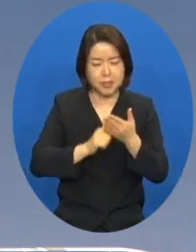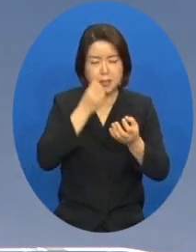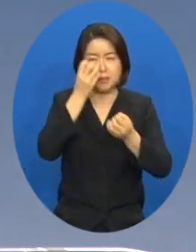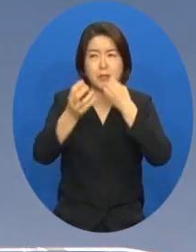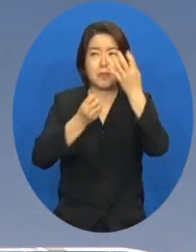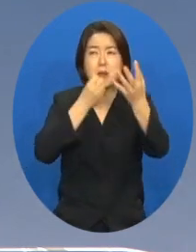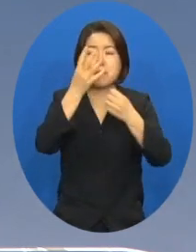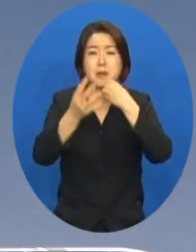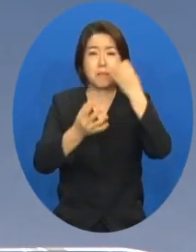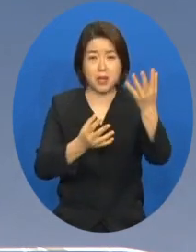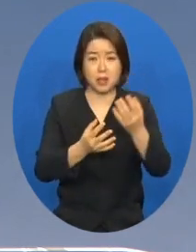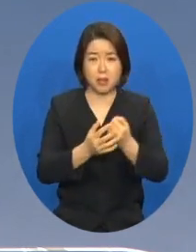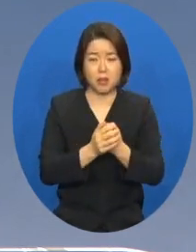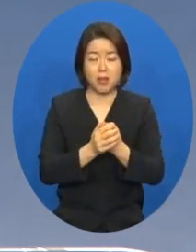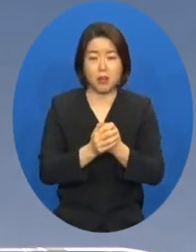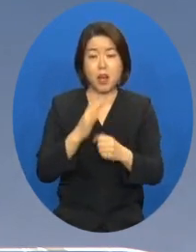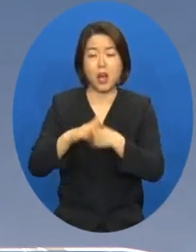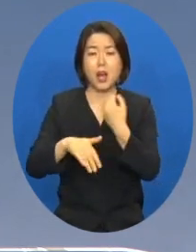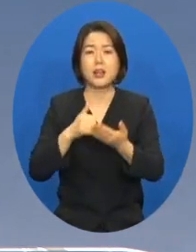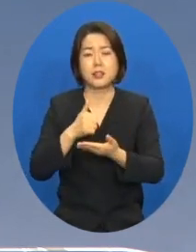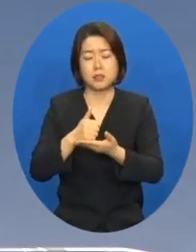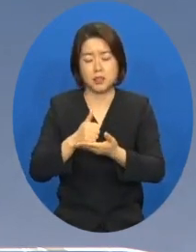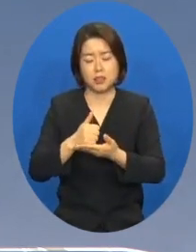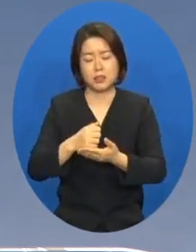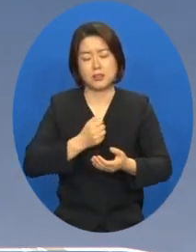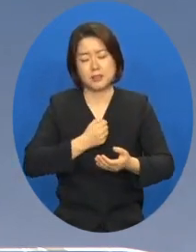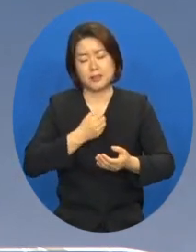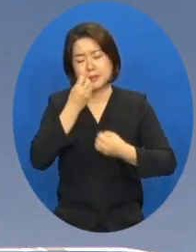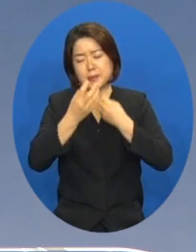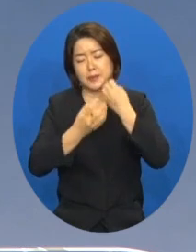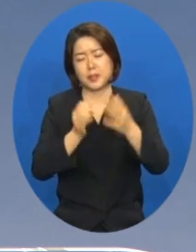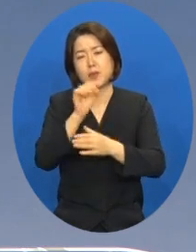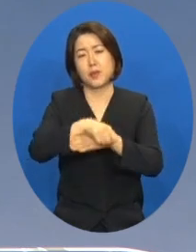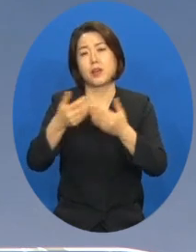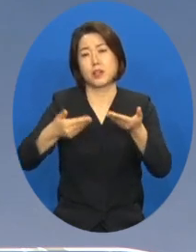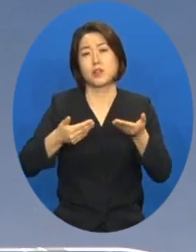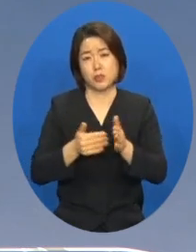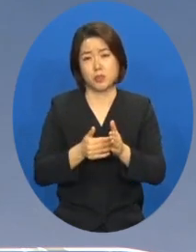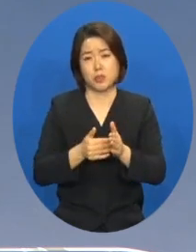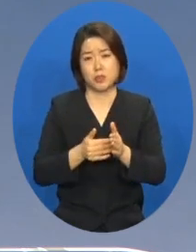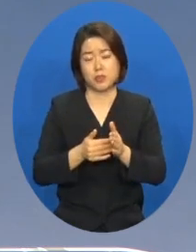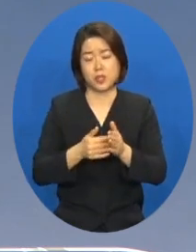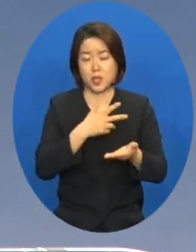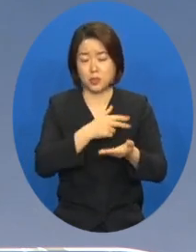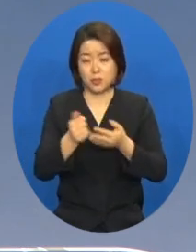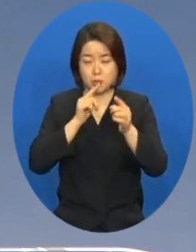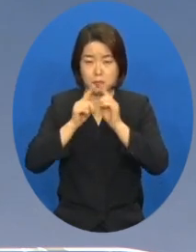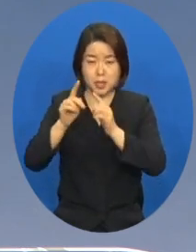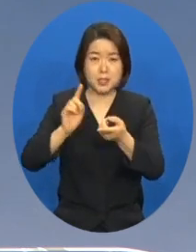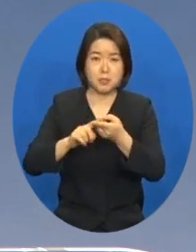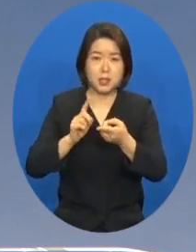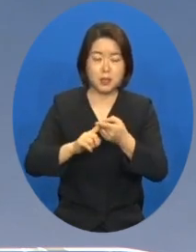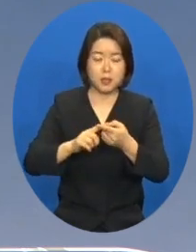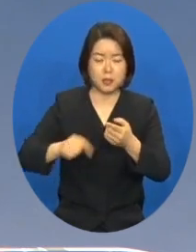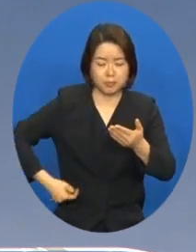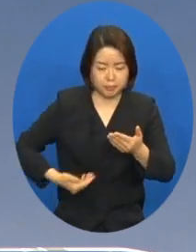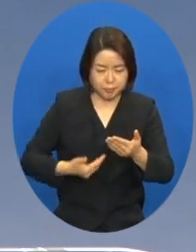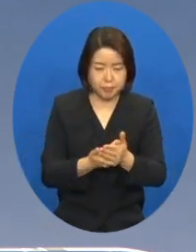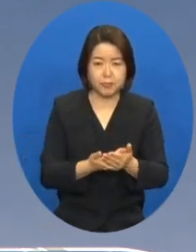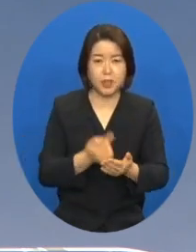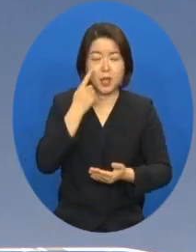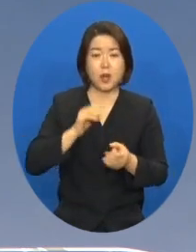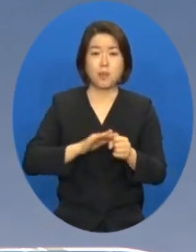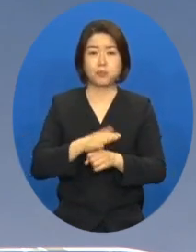주님께서는 통회함을 허락하셨습니다. 주님의 말씀대로 참회는 불쌍한 죄인인 나를 그